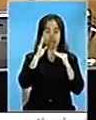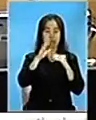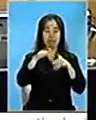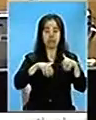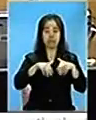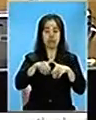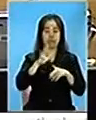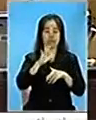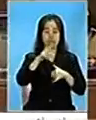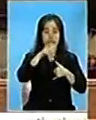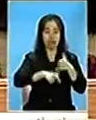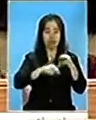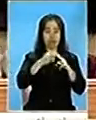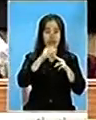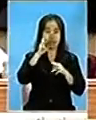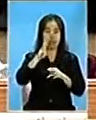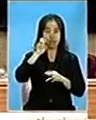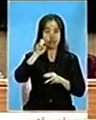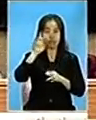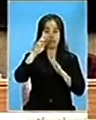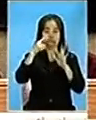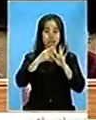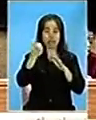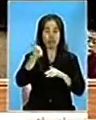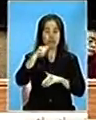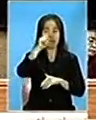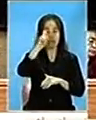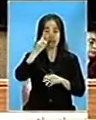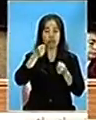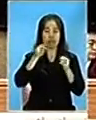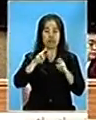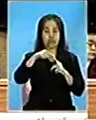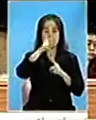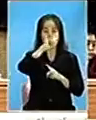ของท่านวีระสมความคิดในขณะนี้อยู่ที่ไหนครับท่านประธาน